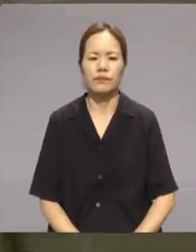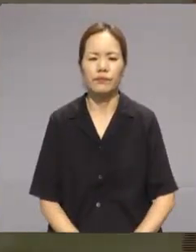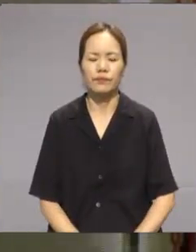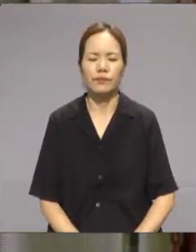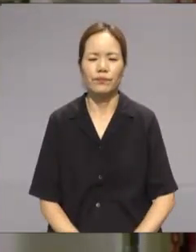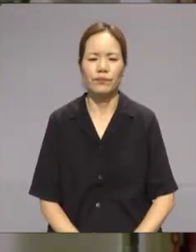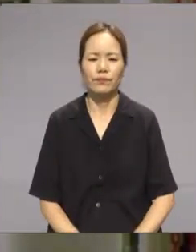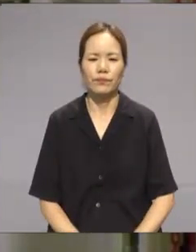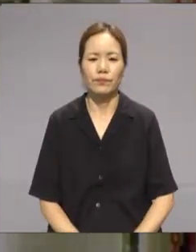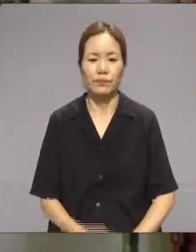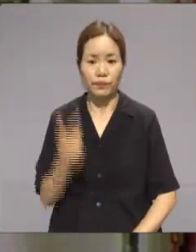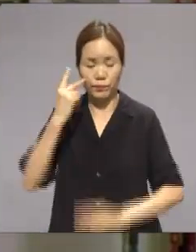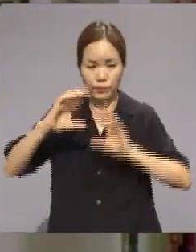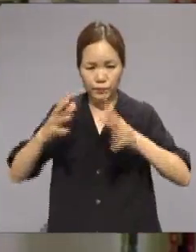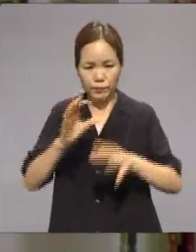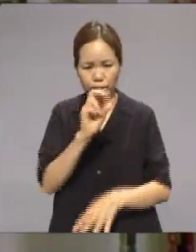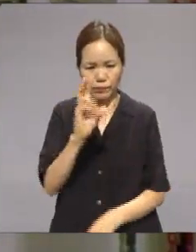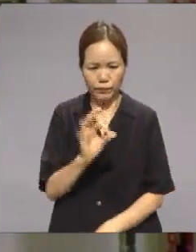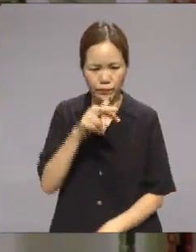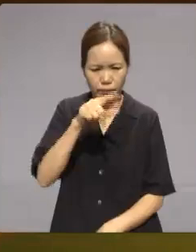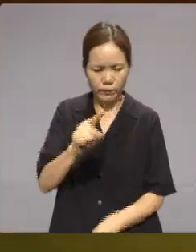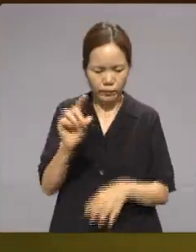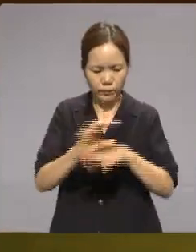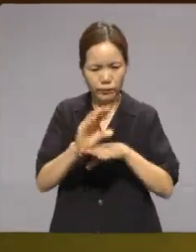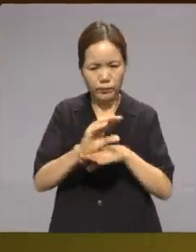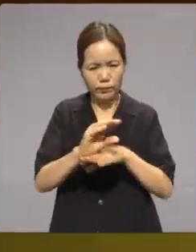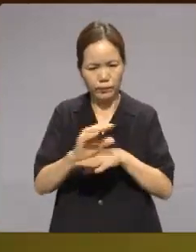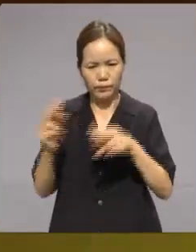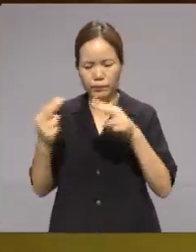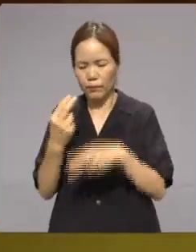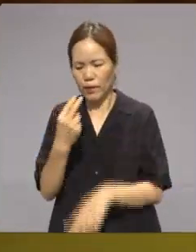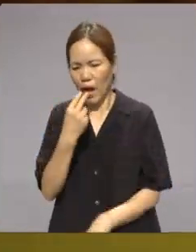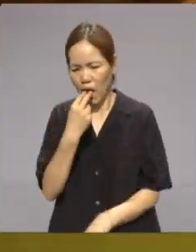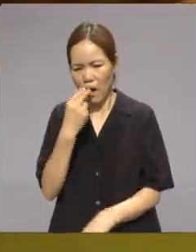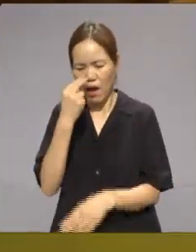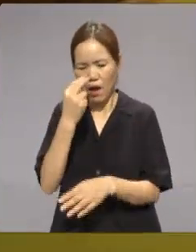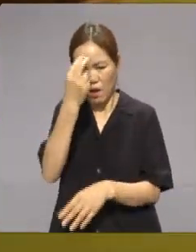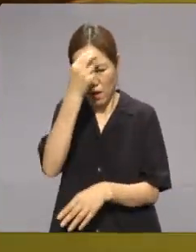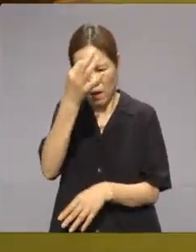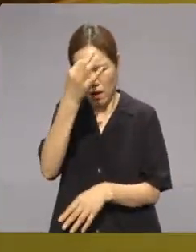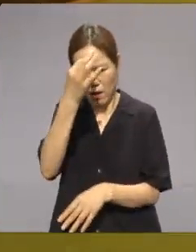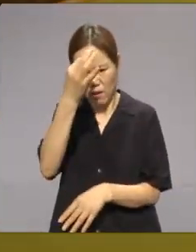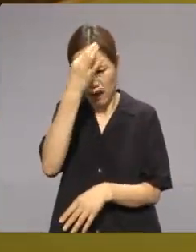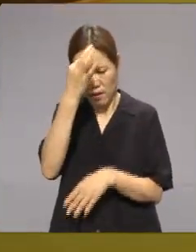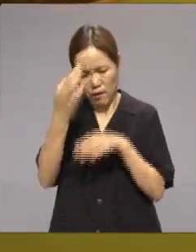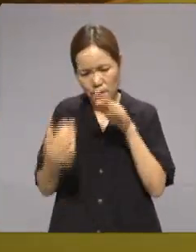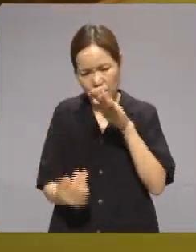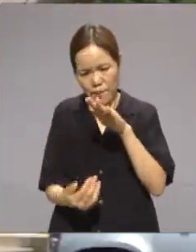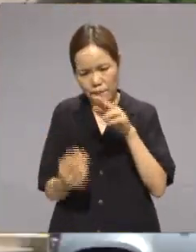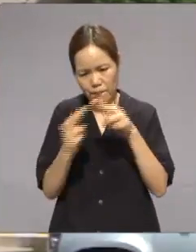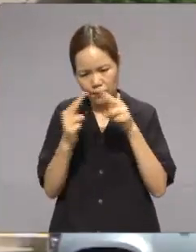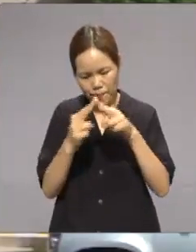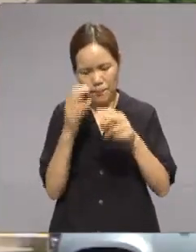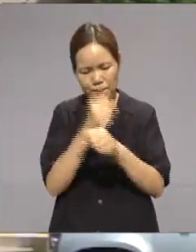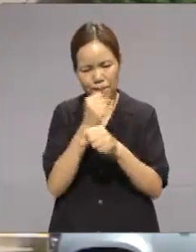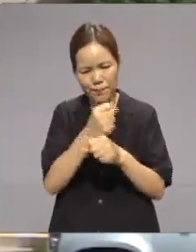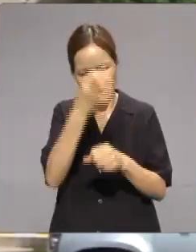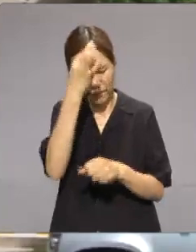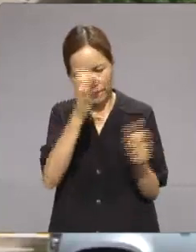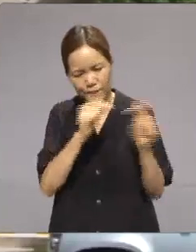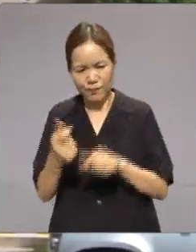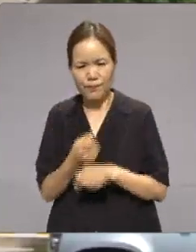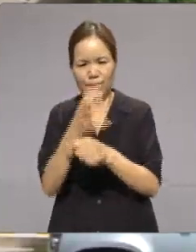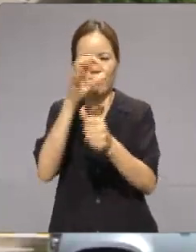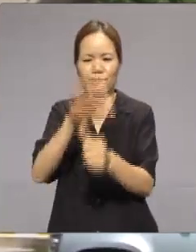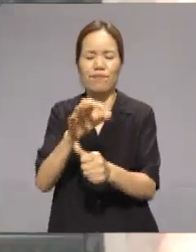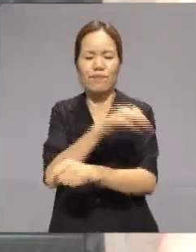기자입니다 미국이 양자 컴퓨팅과 반도체 제조 등 첨당 기술과 관련한 수출을 통제하기로 했습니다 미국 상무부